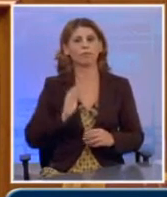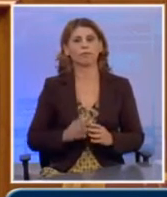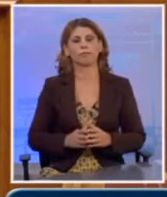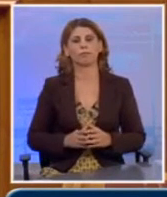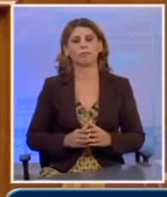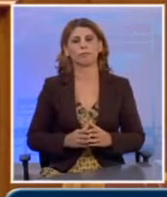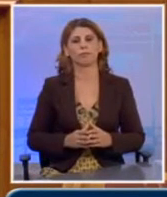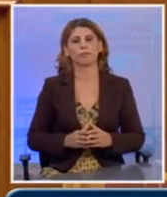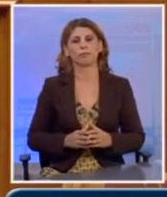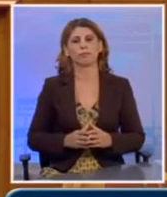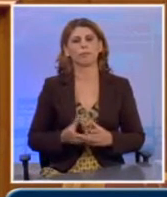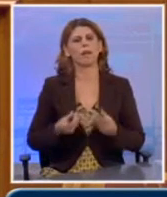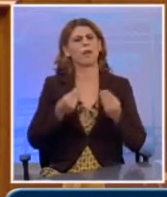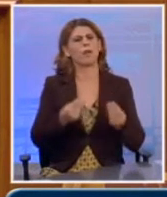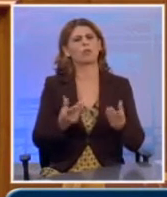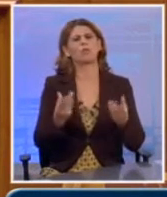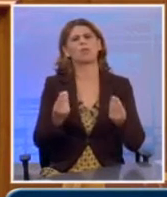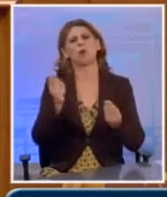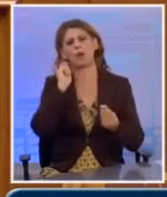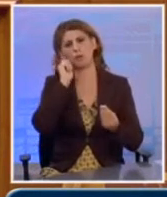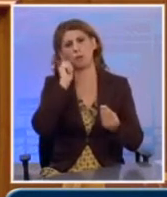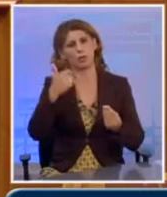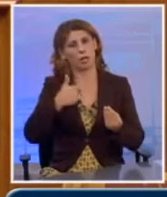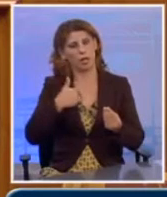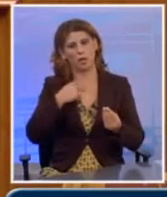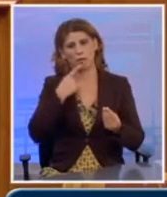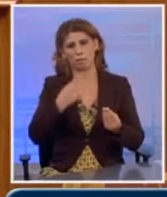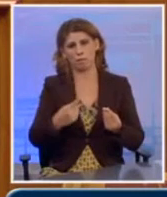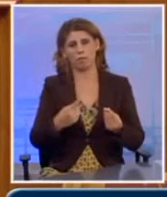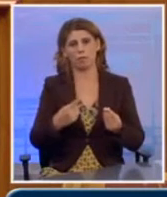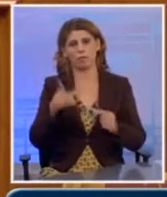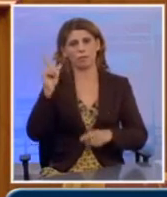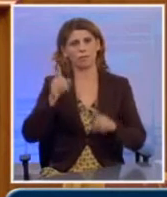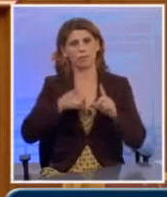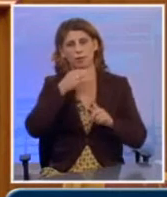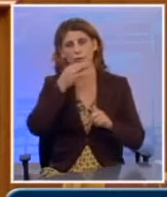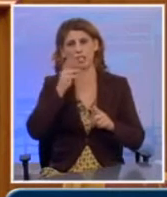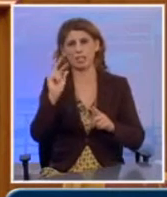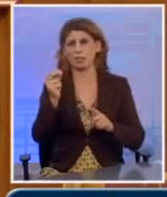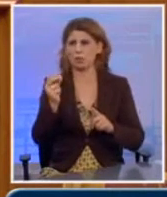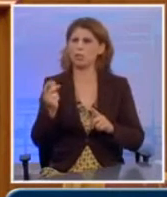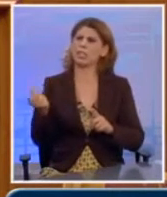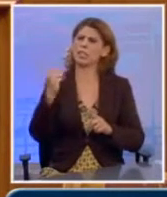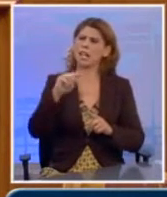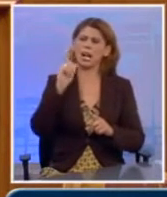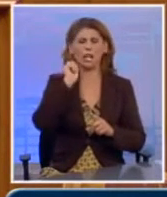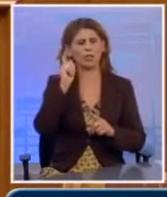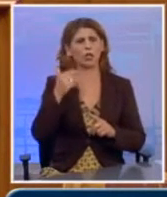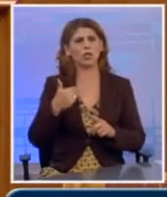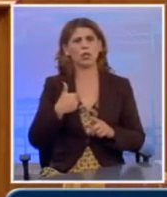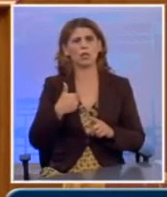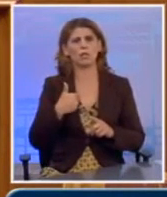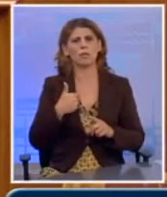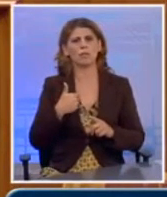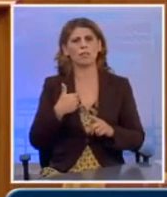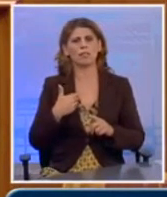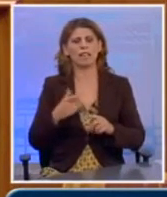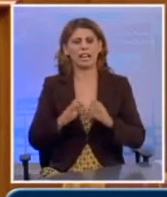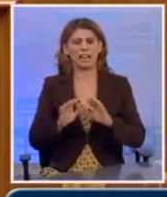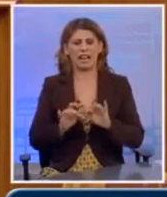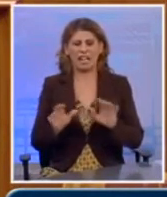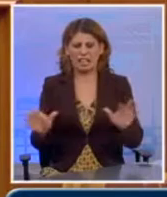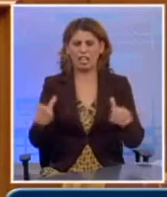Τις έχουν δώσει διάφορα ονόματα. Εγώ προσωπικά την έχω αποκαλέσει σε διάφορες ομιλίες μου στη Βουλή και σε άλλες εκδηλώσεις γάγκρενα,